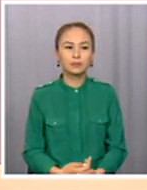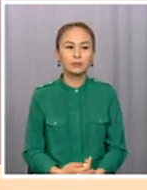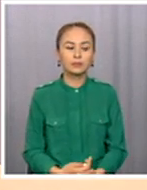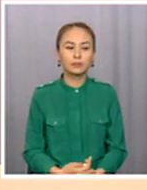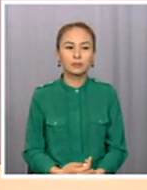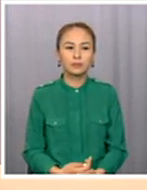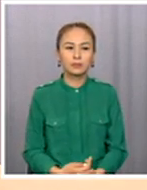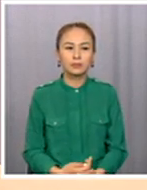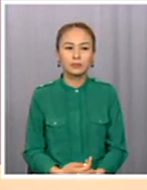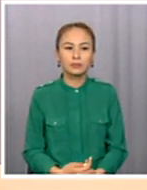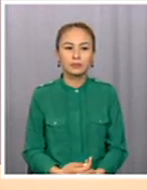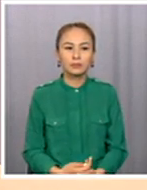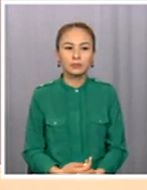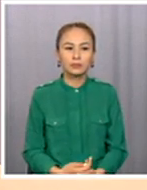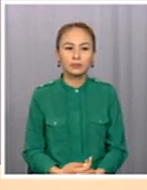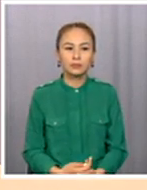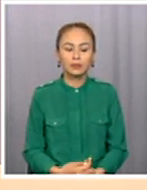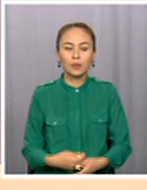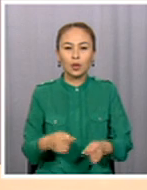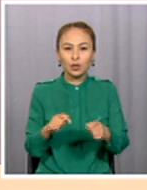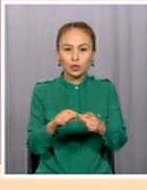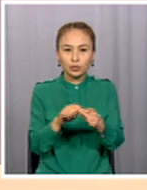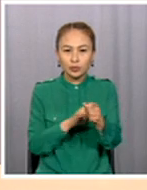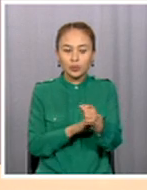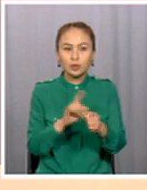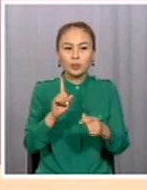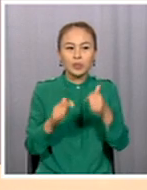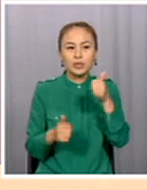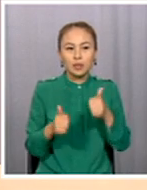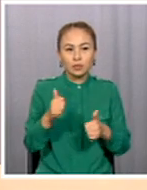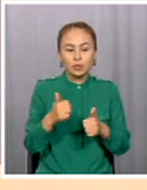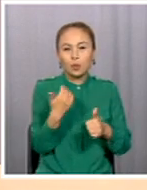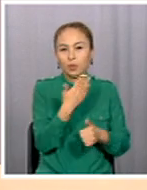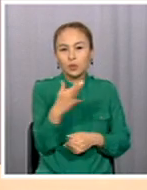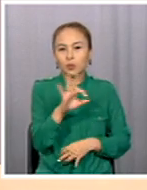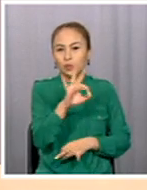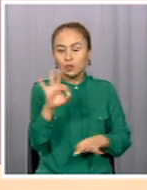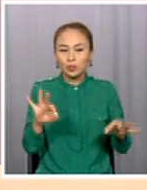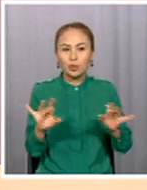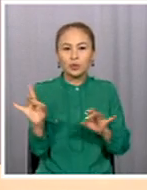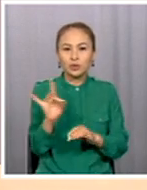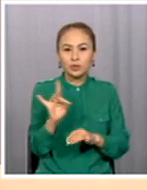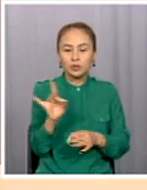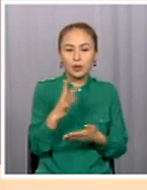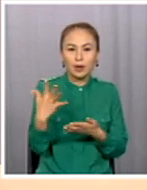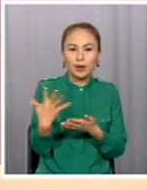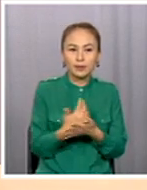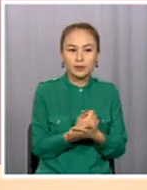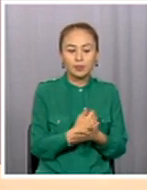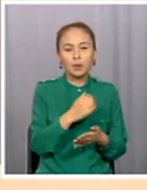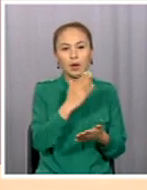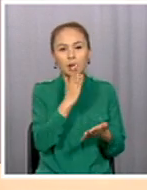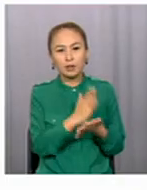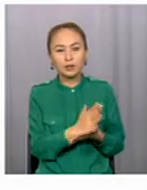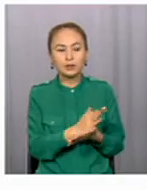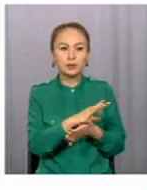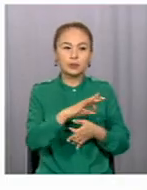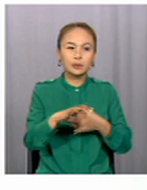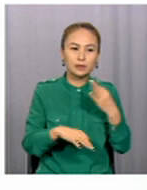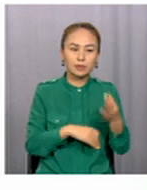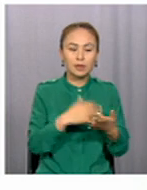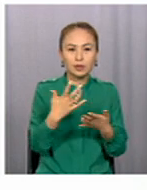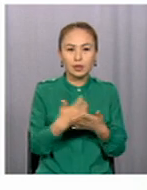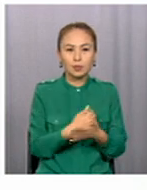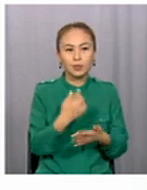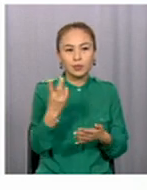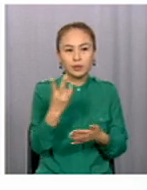Балалар, біз ұзындықтарды салыстыру үшін олардың өлшемін анықтап, артық, кем, тең таңбаларын қолдандық.